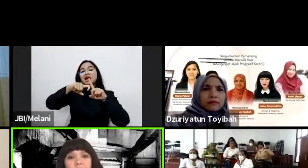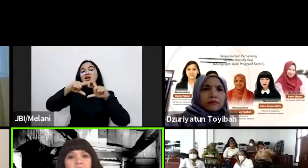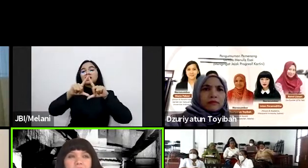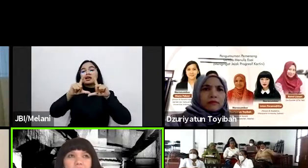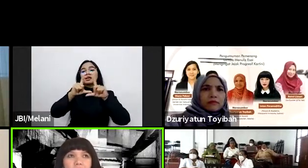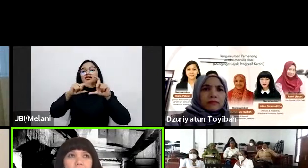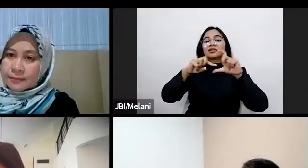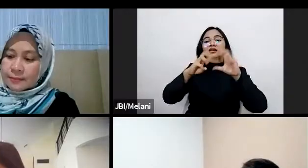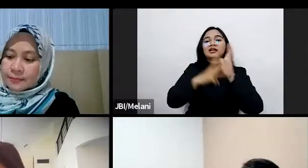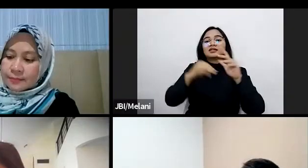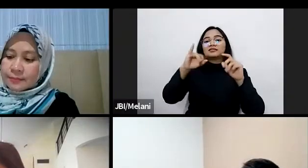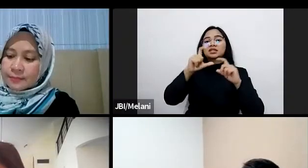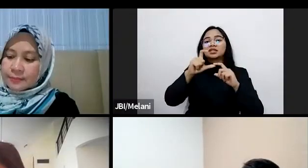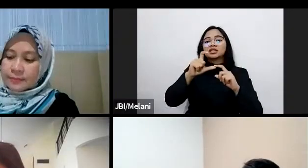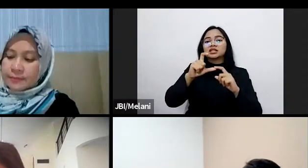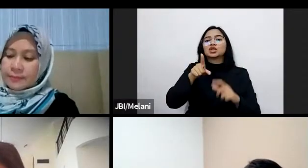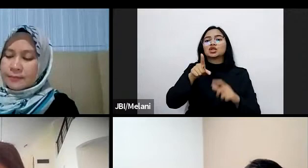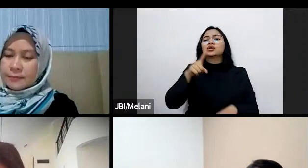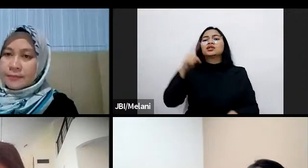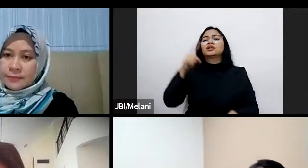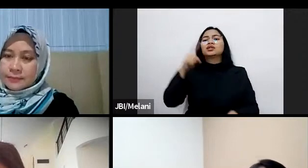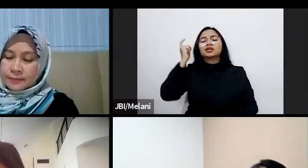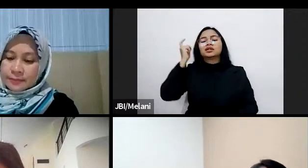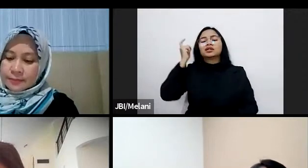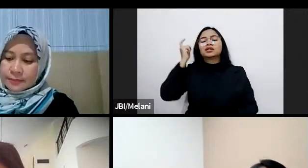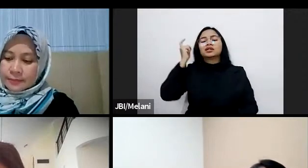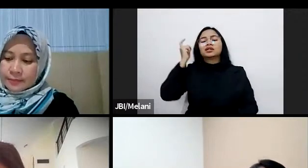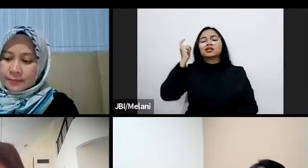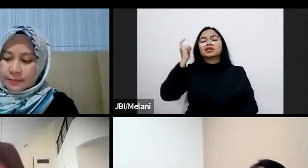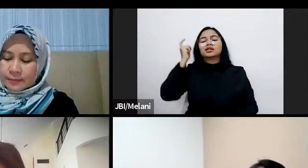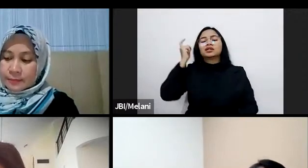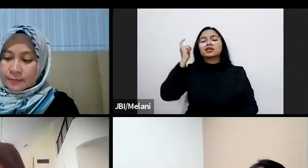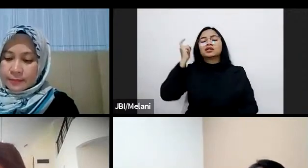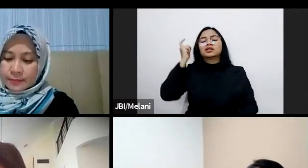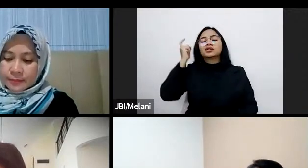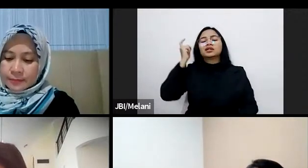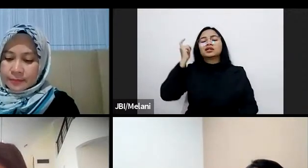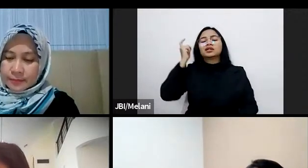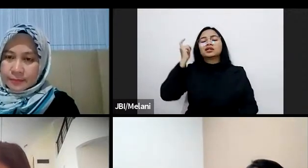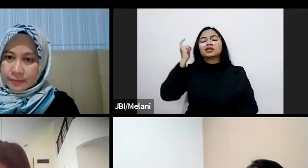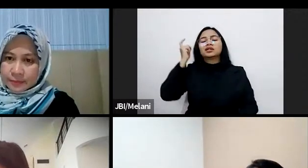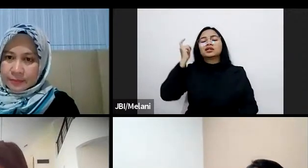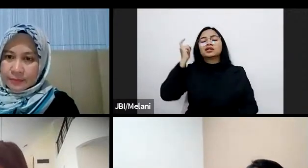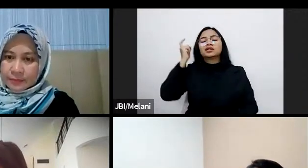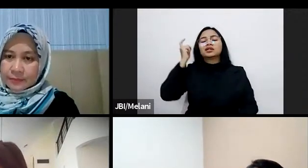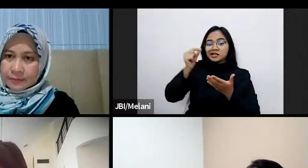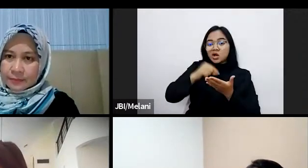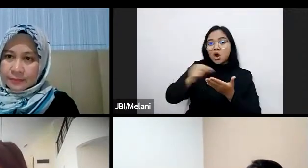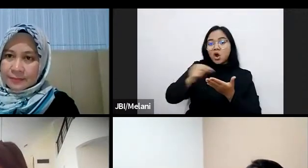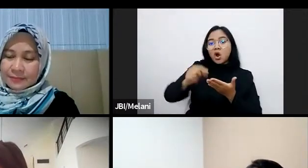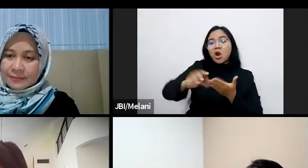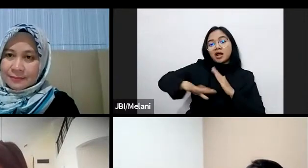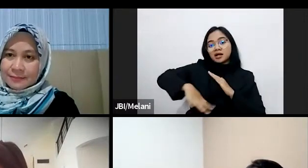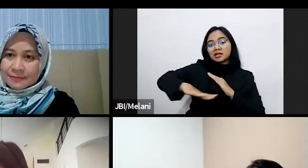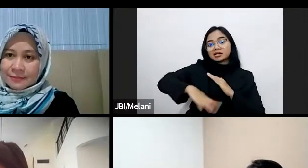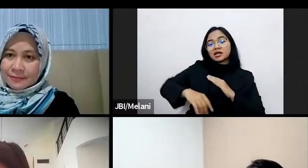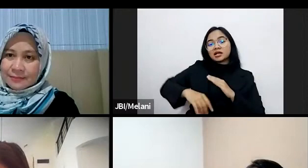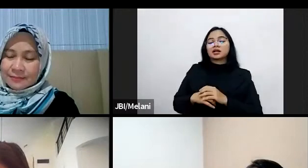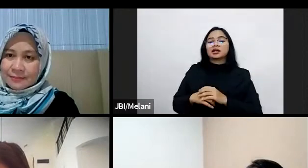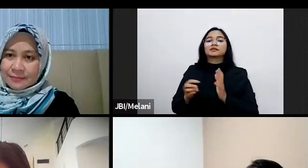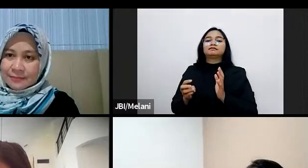pengetahuan sebagaimana sekolah pendidikan dasar seperti juga museum atau pengajian gitu.